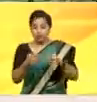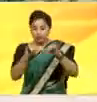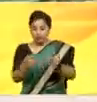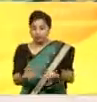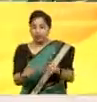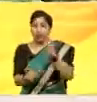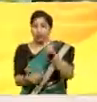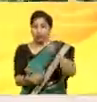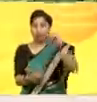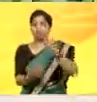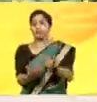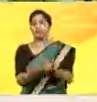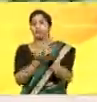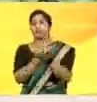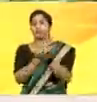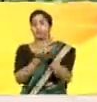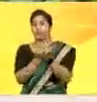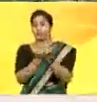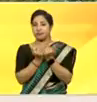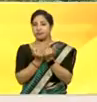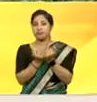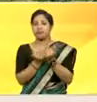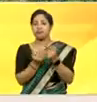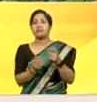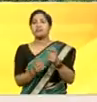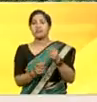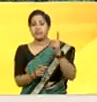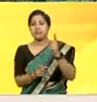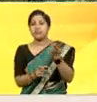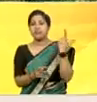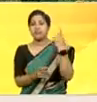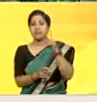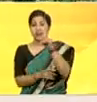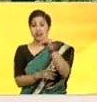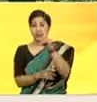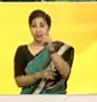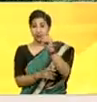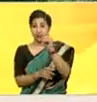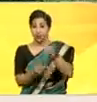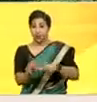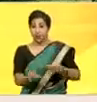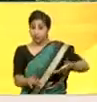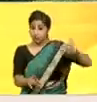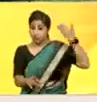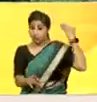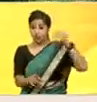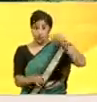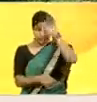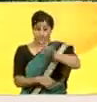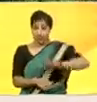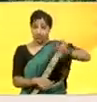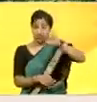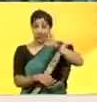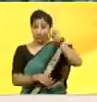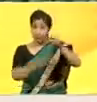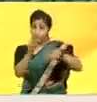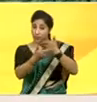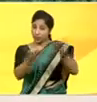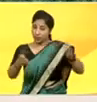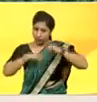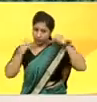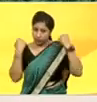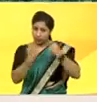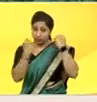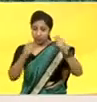धरती माँ की भी रक्षा होगी। पिछले एक दशक में भारत में सबके प्रयास से